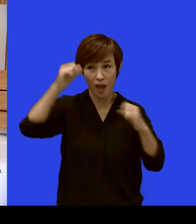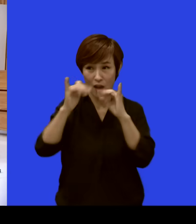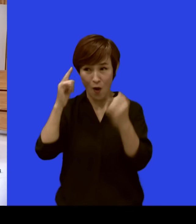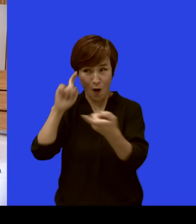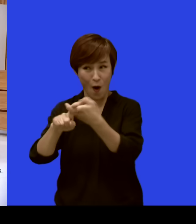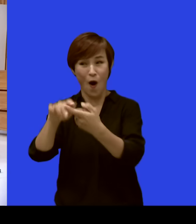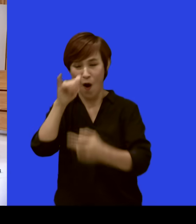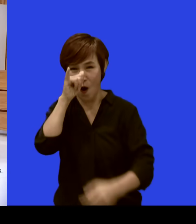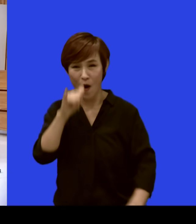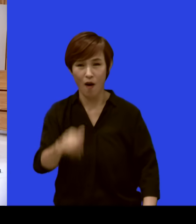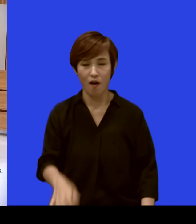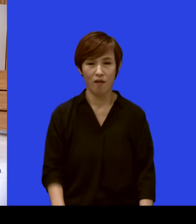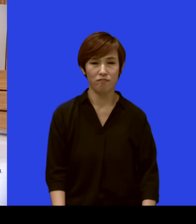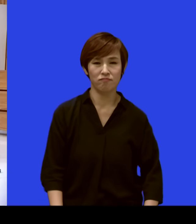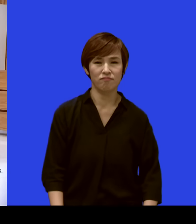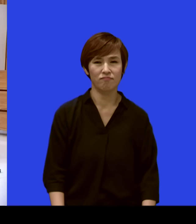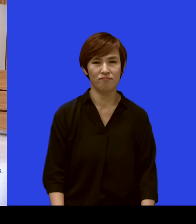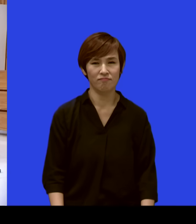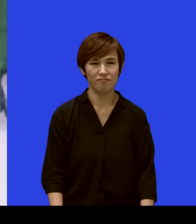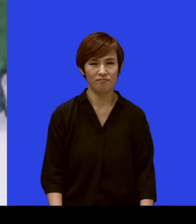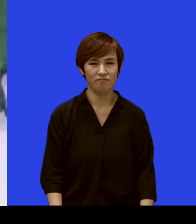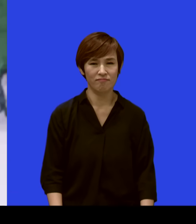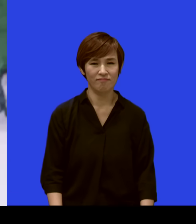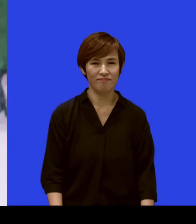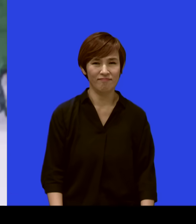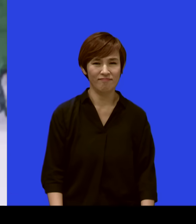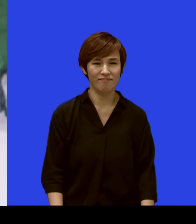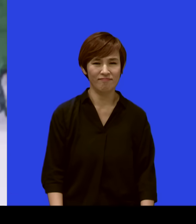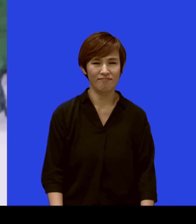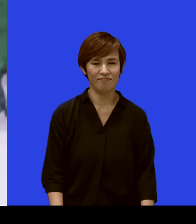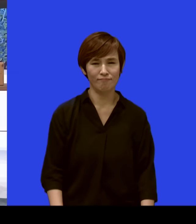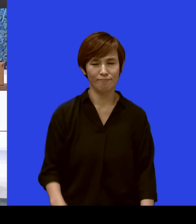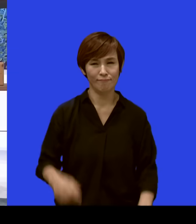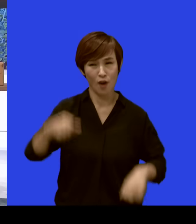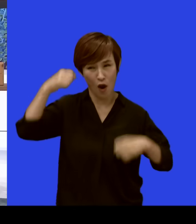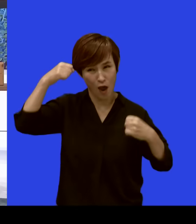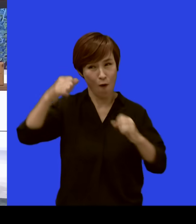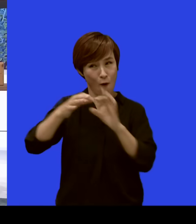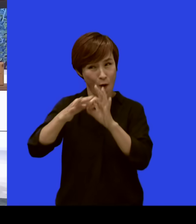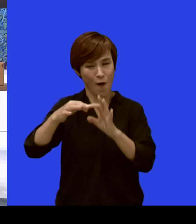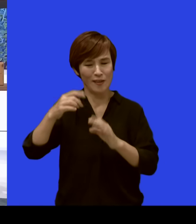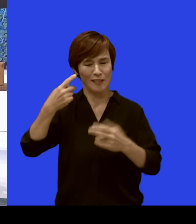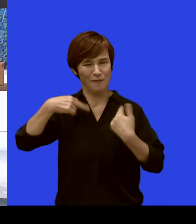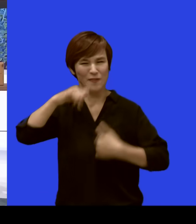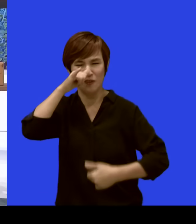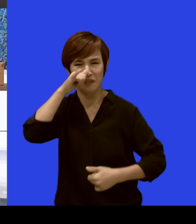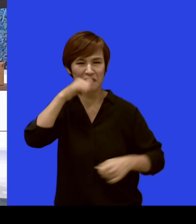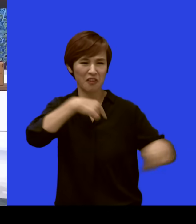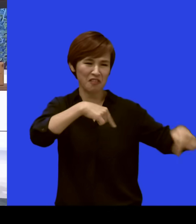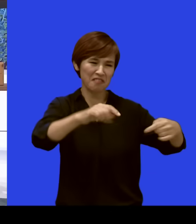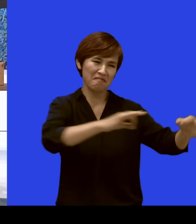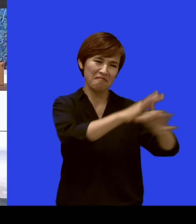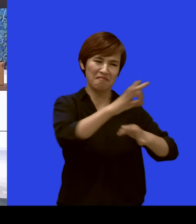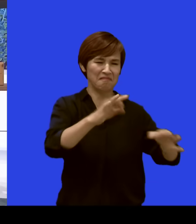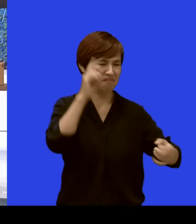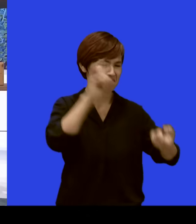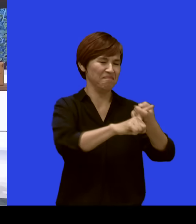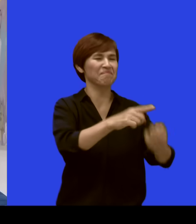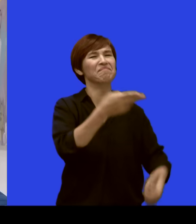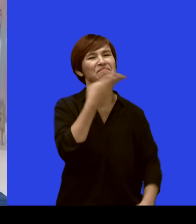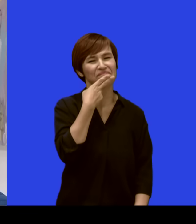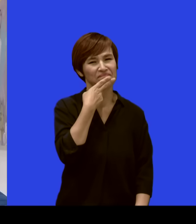관심이 있는 것도 사실 세상에 대한 관심 아니에요? 근데 말이에요. 그래서 저는 그건 되게 재밌더라고요. 근데 그래요? 저는 정치, 경제 이런 것들은 관심이 없었는데